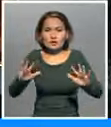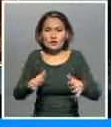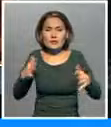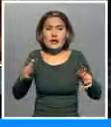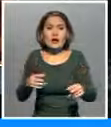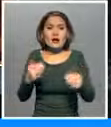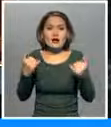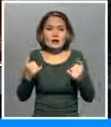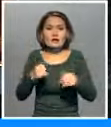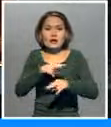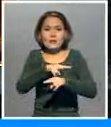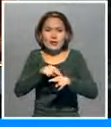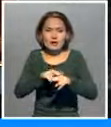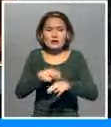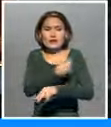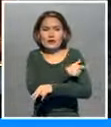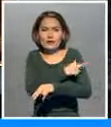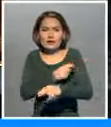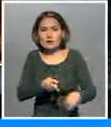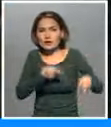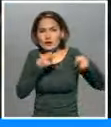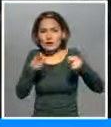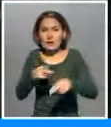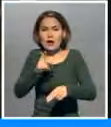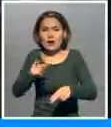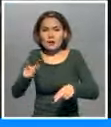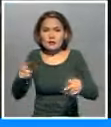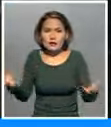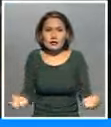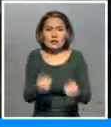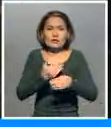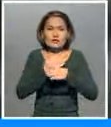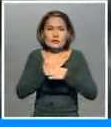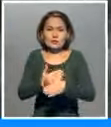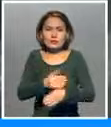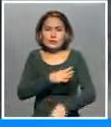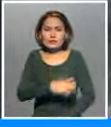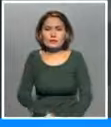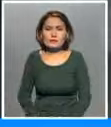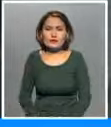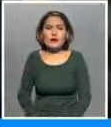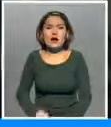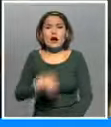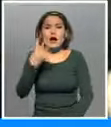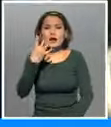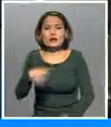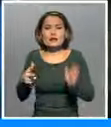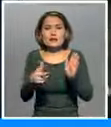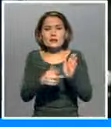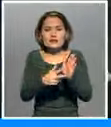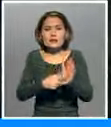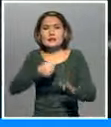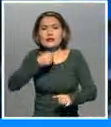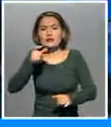төтенше жағдайлар қызметінің мамандары жұмыс істеп, тұрғындарды құтқарып жатыр. Төтенше жағдайлар қызметінің мамандары түнде 48 ересек адамды және 6